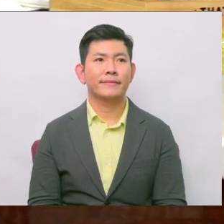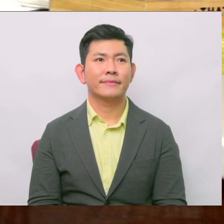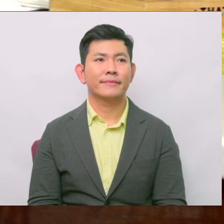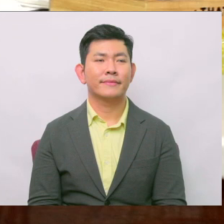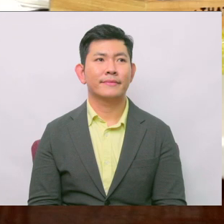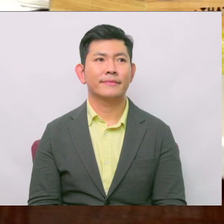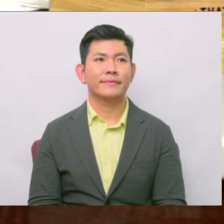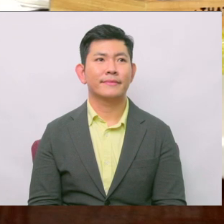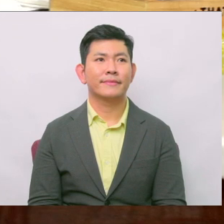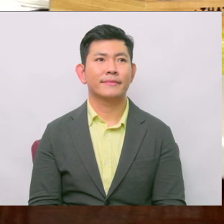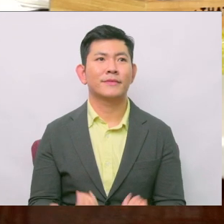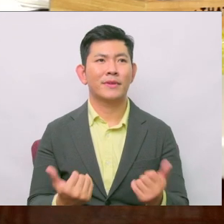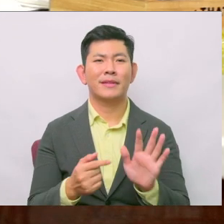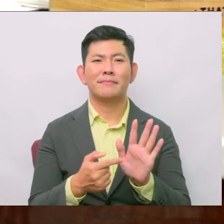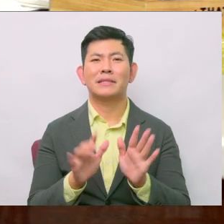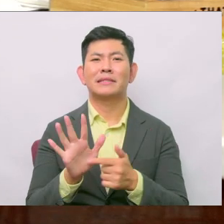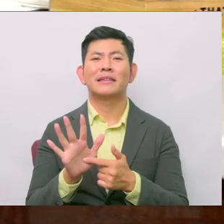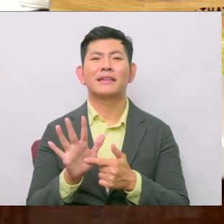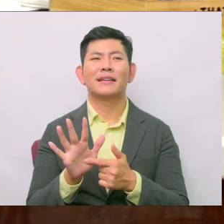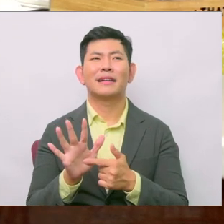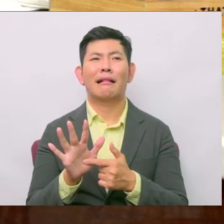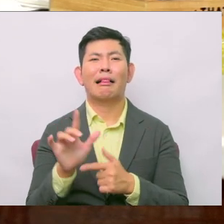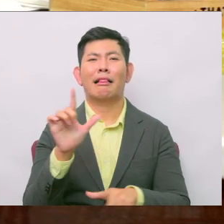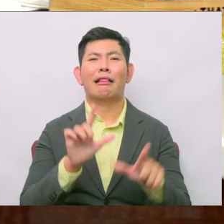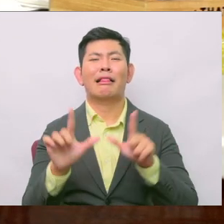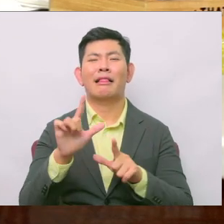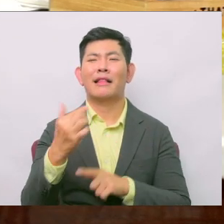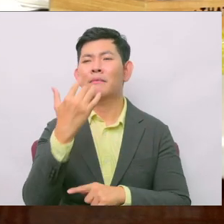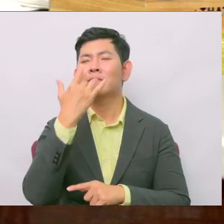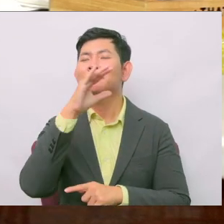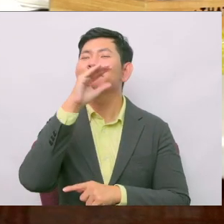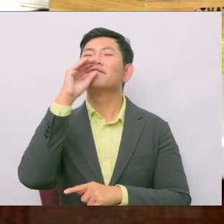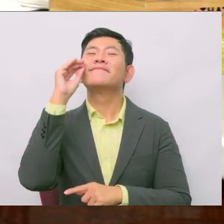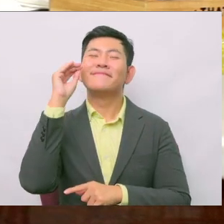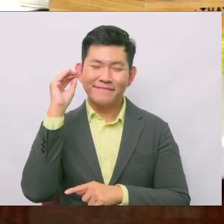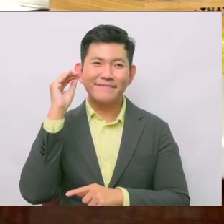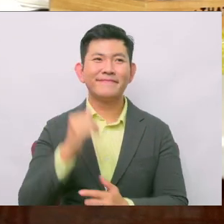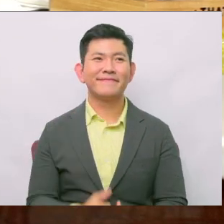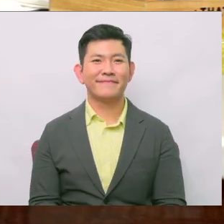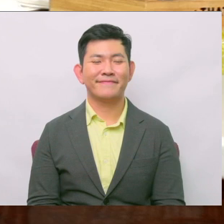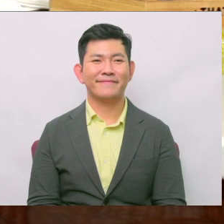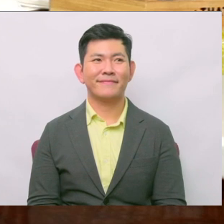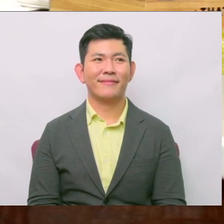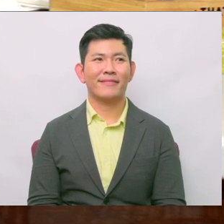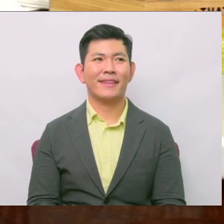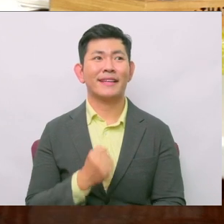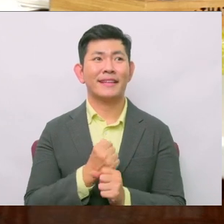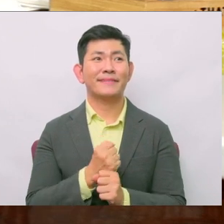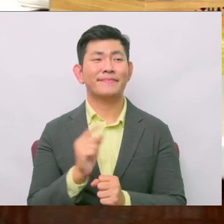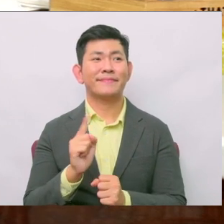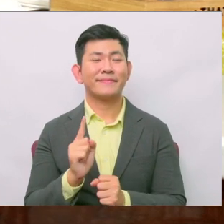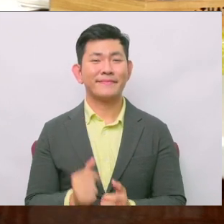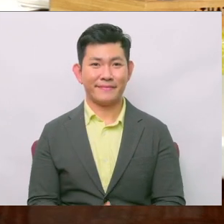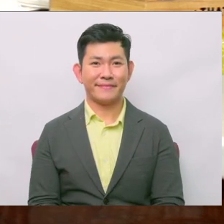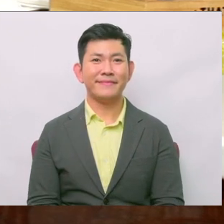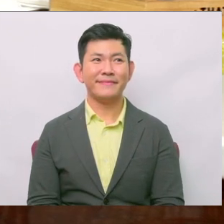ตอนนี้มือแม่โอ้โหเหลืองแล้วก็กินหอมมาก อันนี้คือเป็นการเหลืองจาก